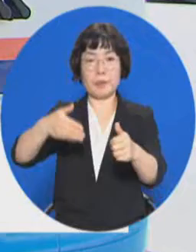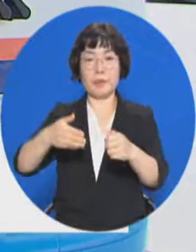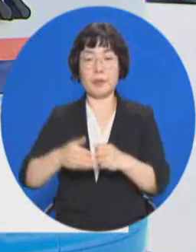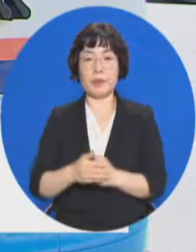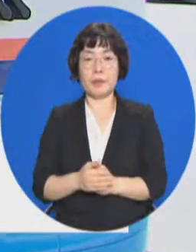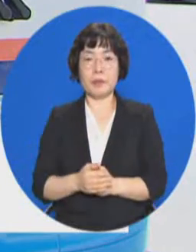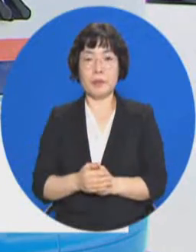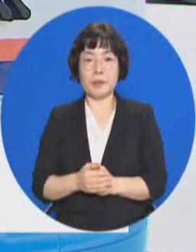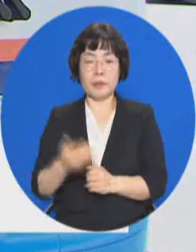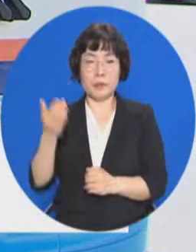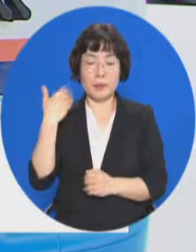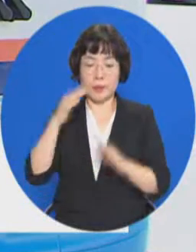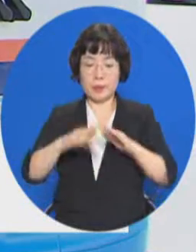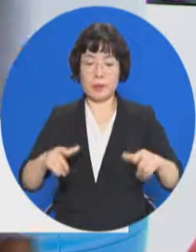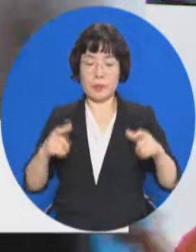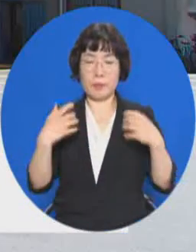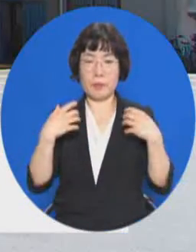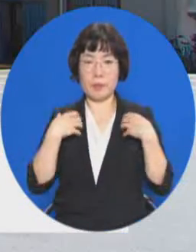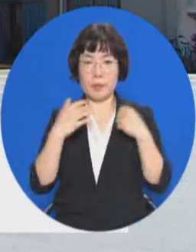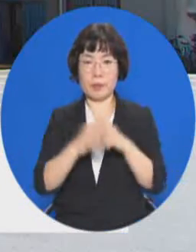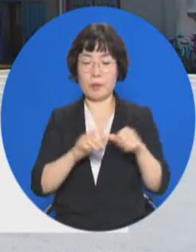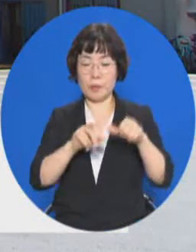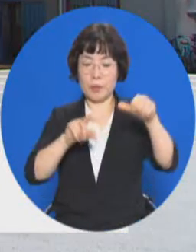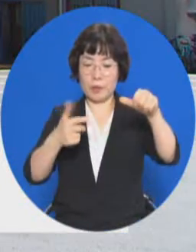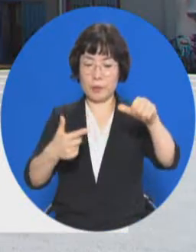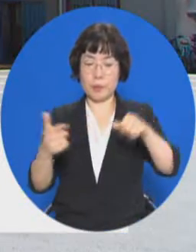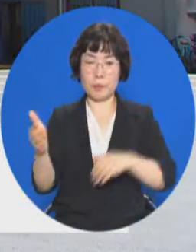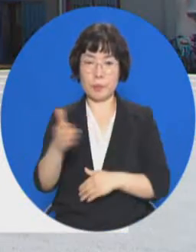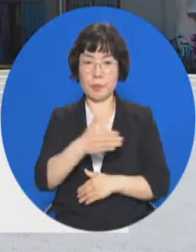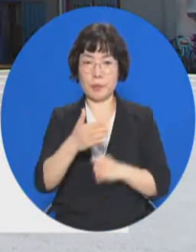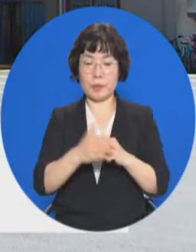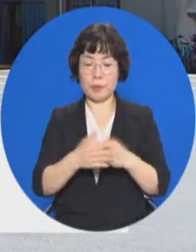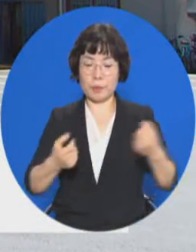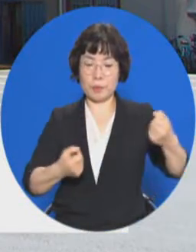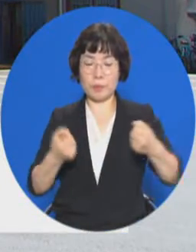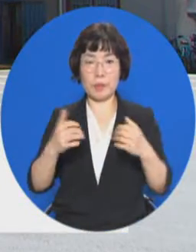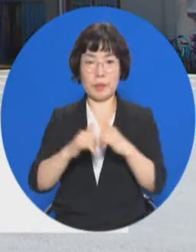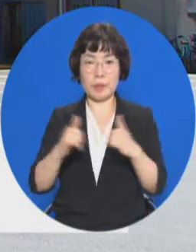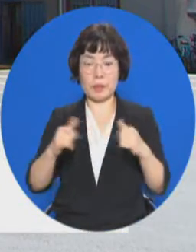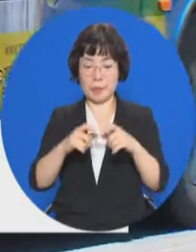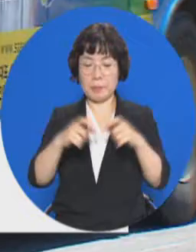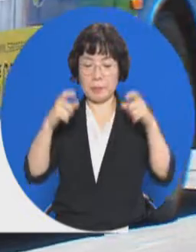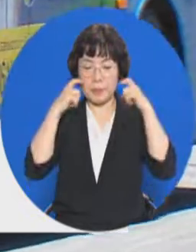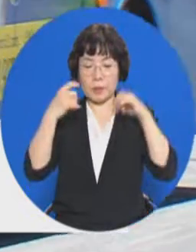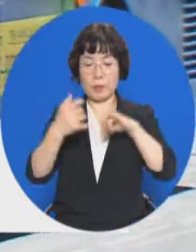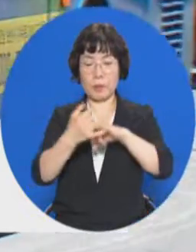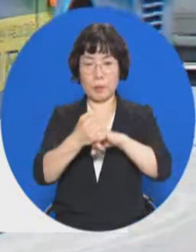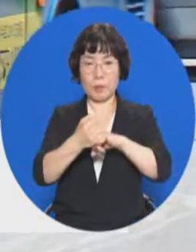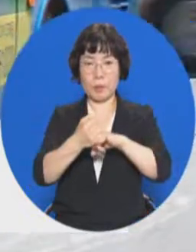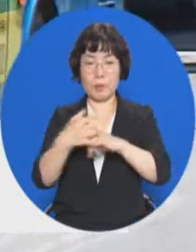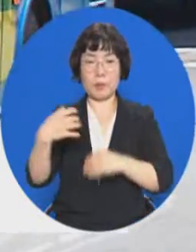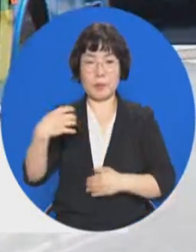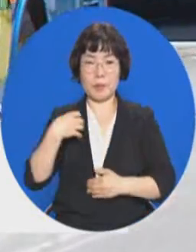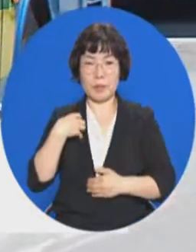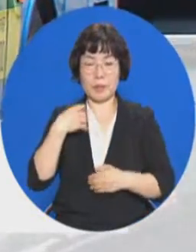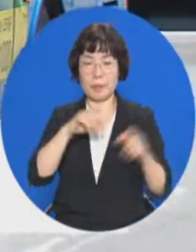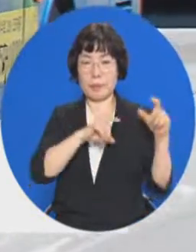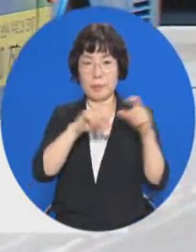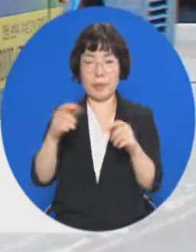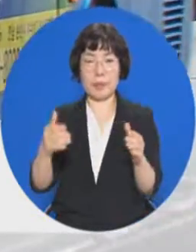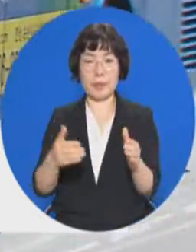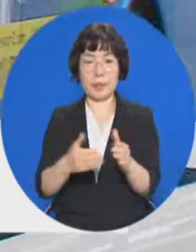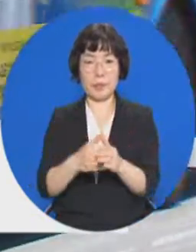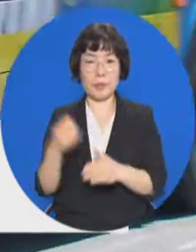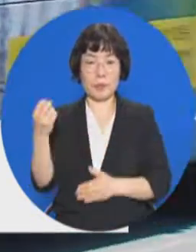요청했습니다. 한편 전남도는 지난달 26일부터 운수종사자의 마스크 착용을 의무화하는 행정조치를